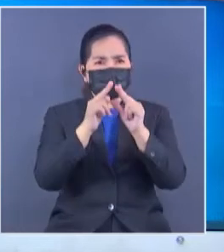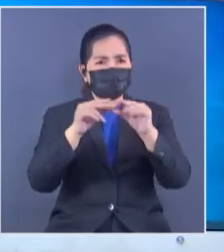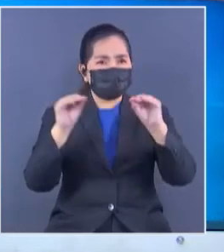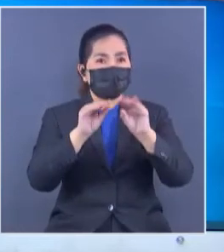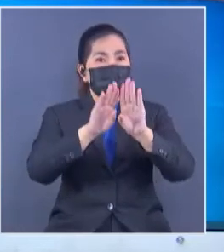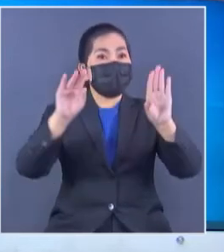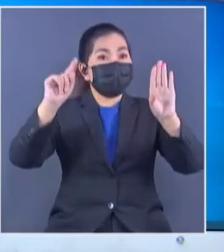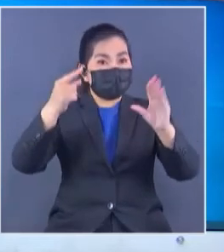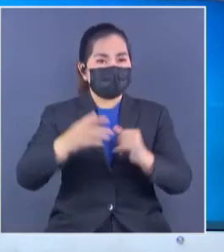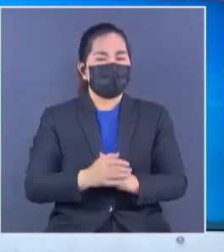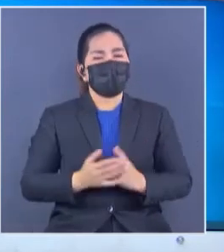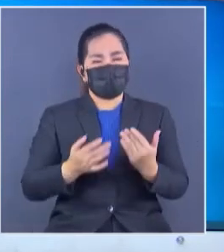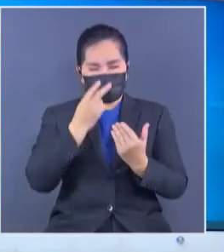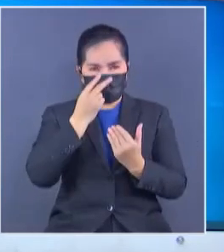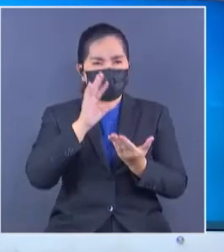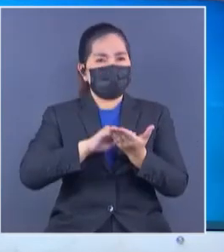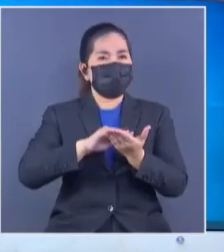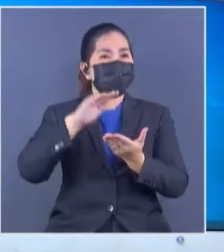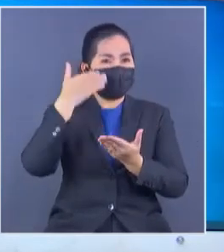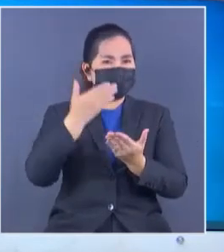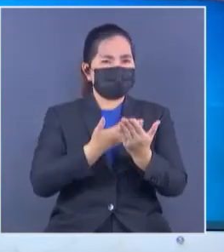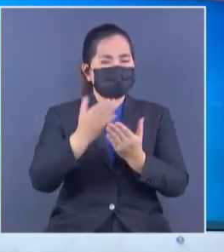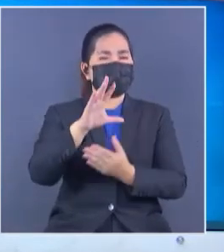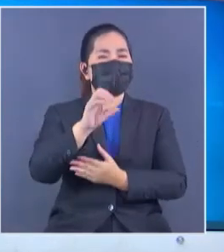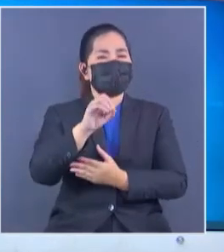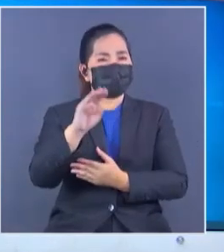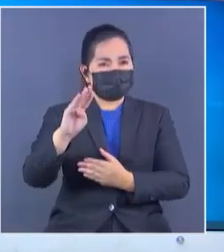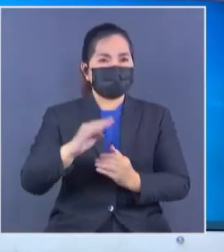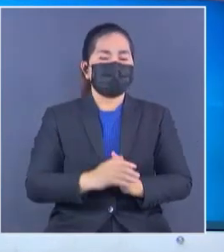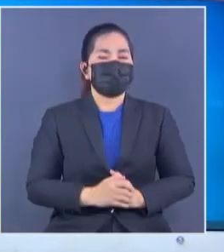ออกมาต้องตามต่อ ต้นปีหน้า ต้นปีหน้าอาจจะได้ซื้อกันนะครับ